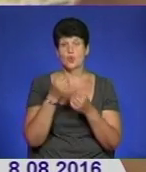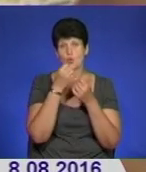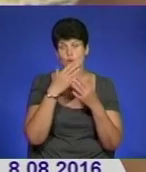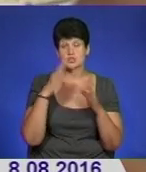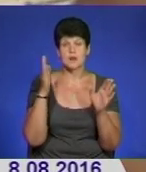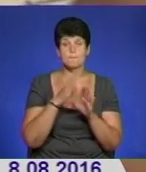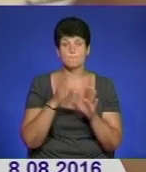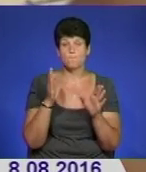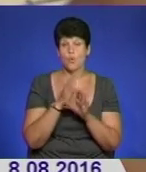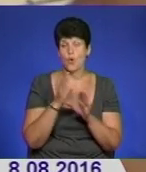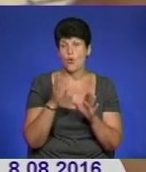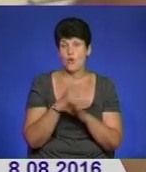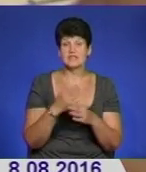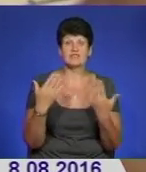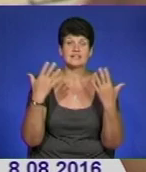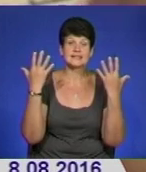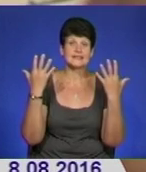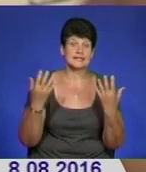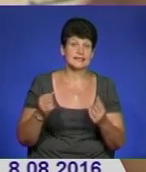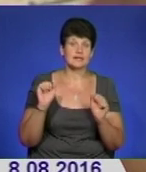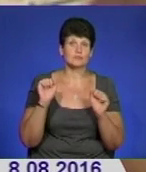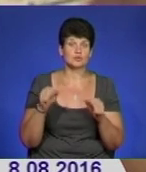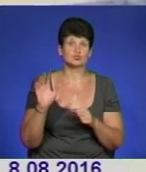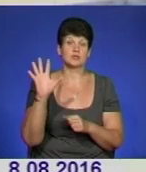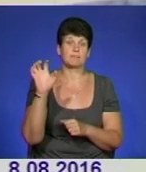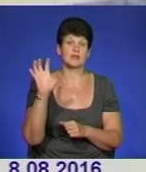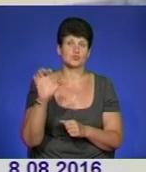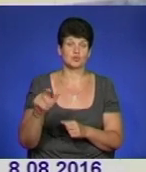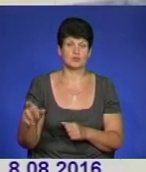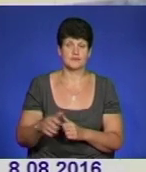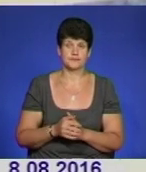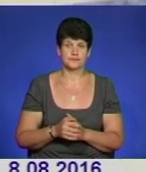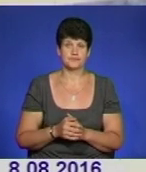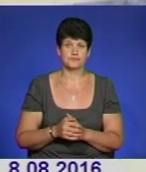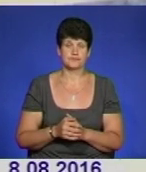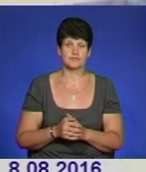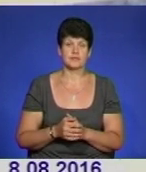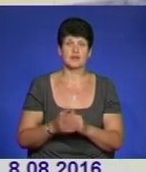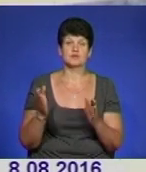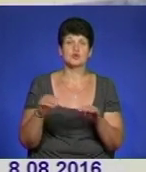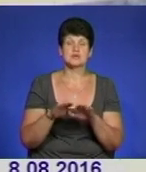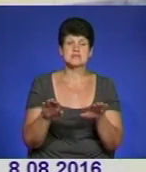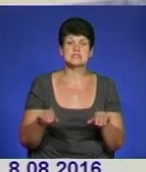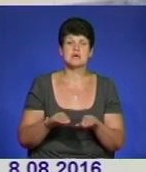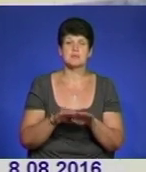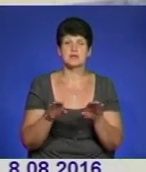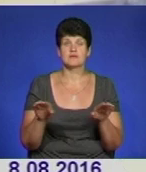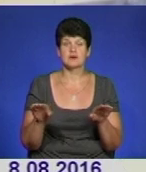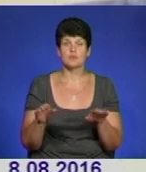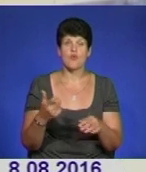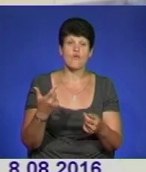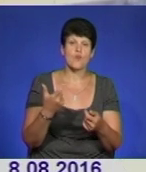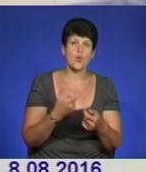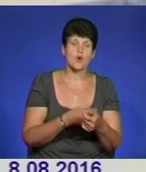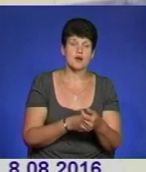погода і вихідний день, то може і до 500 назбиратися. Є, що запливають, ті, що або всі колять,